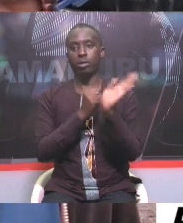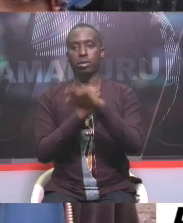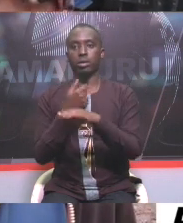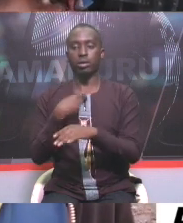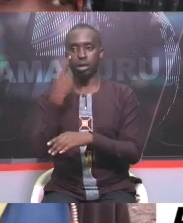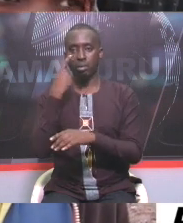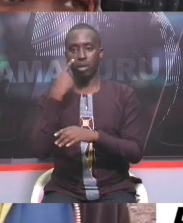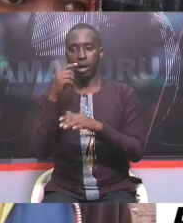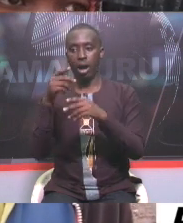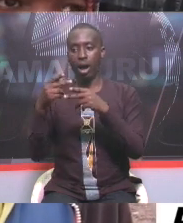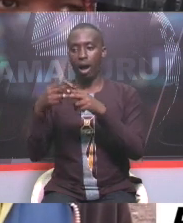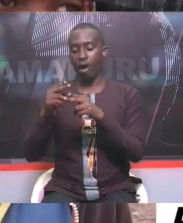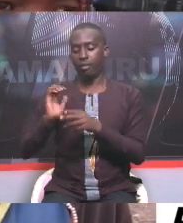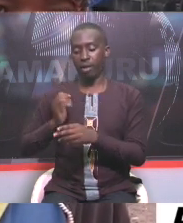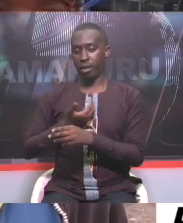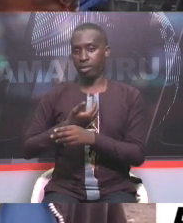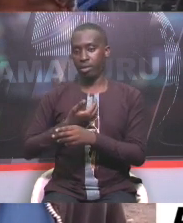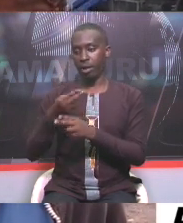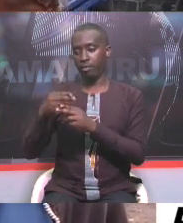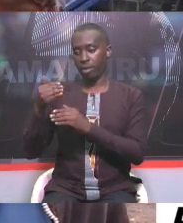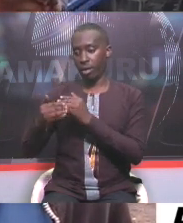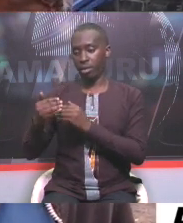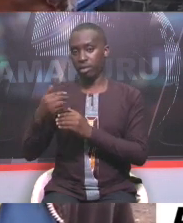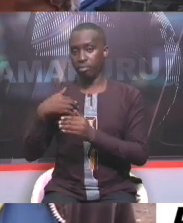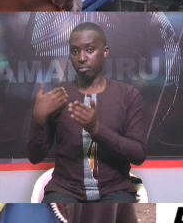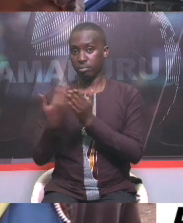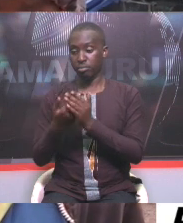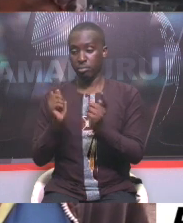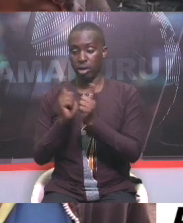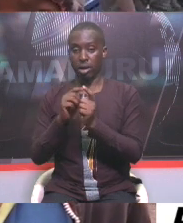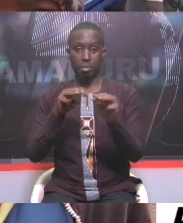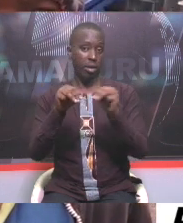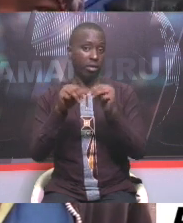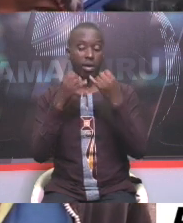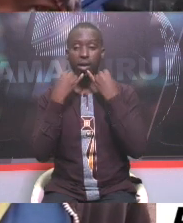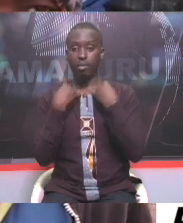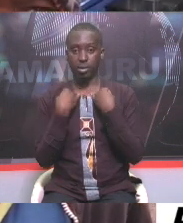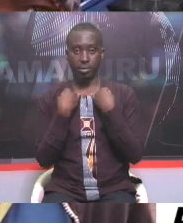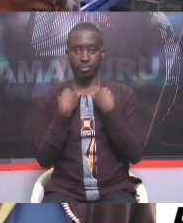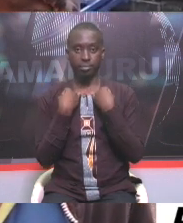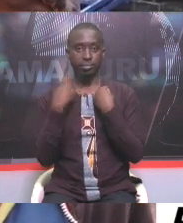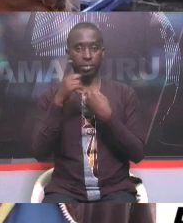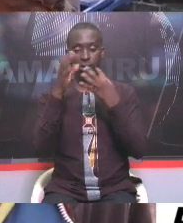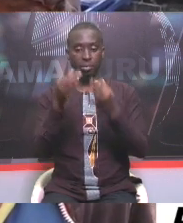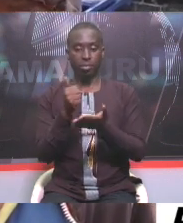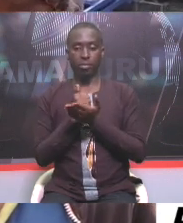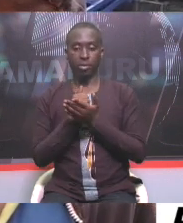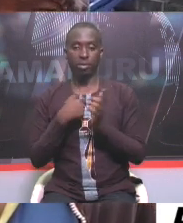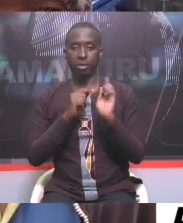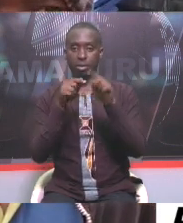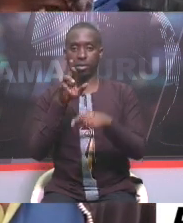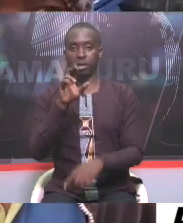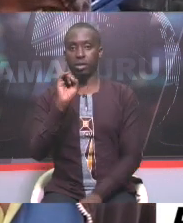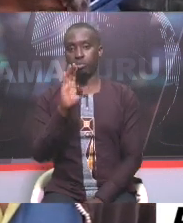ninegere ngishamire inyegereye rimvashe mbageze mbuye na manager arambwira ngo ndakindu bamfasha ngo ninje kuri